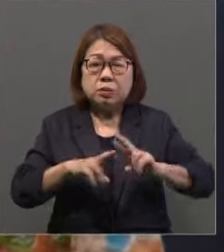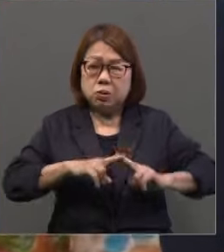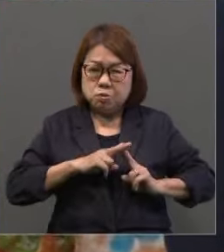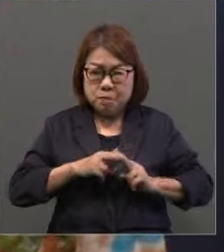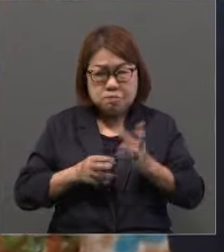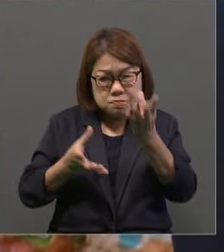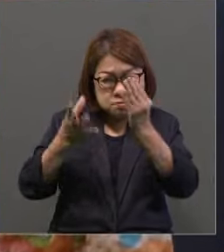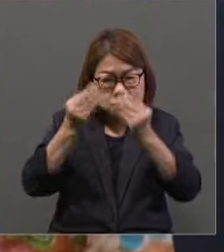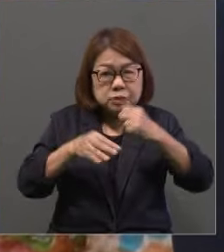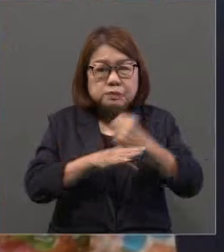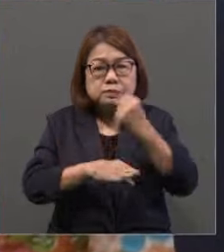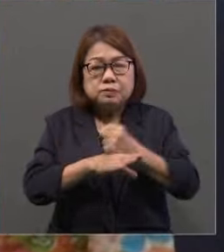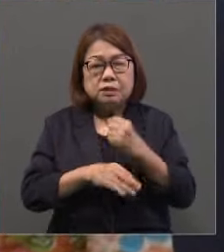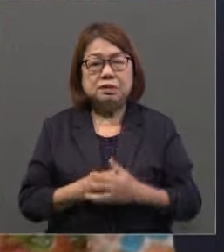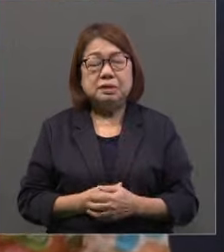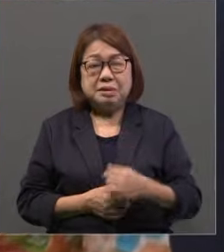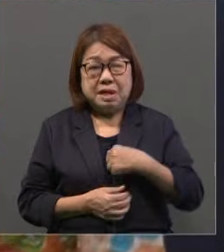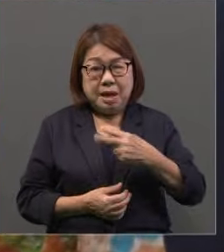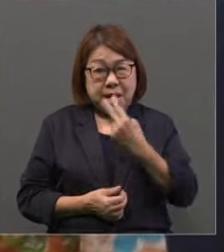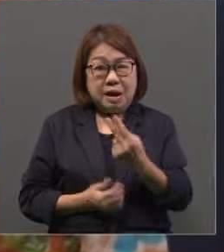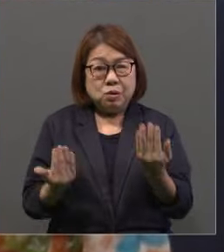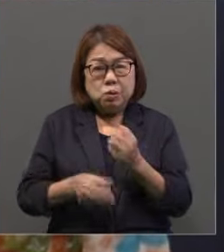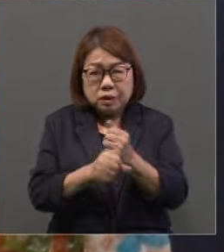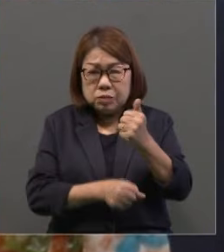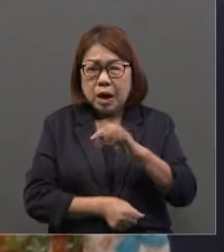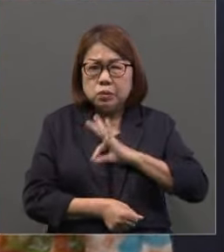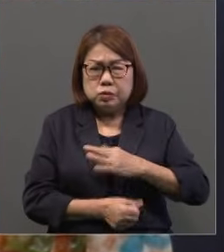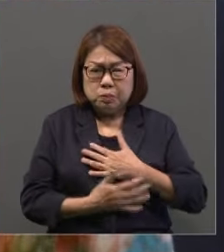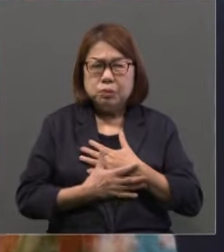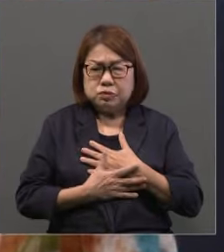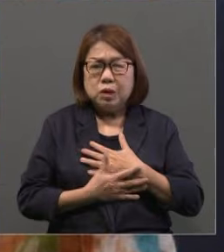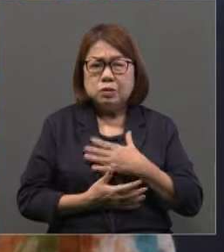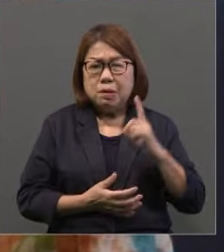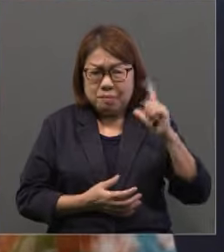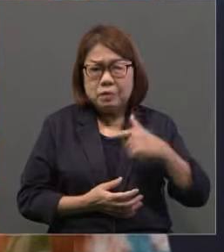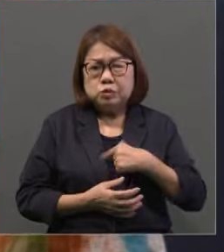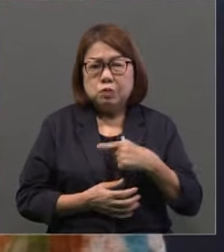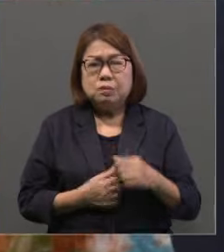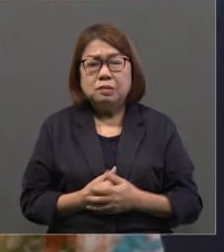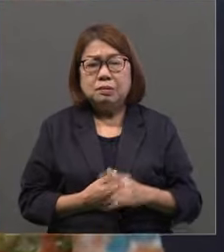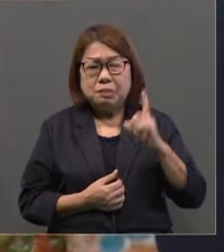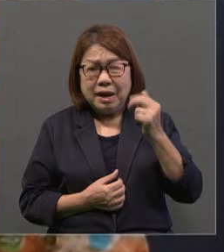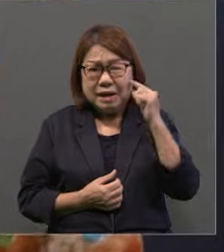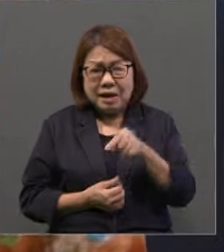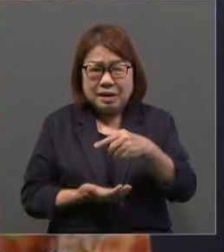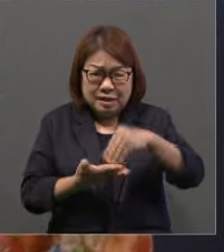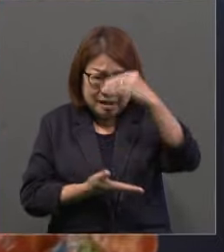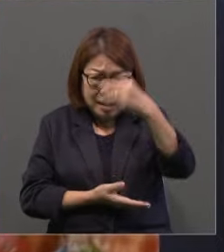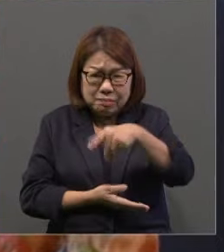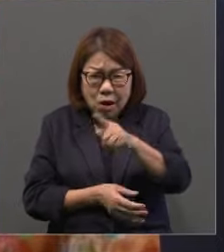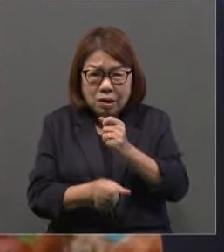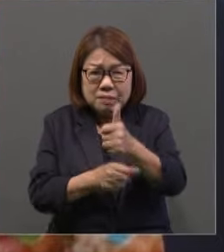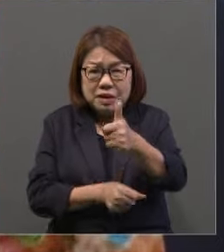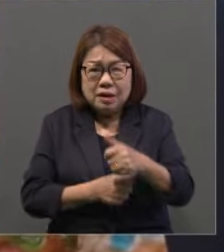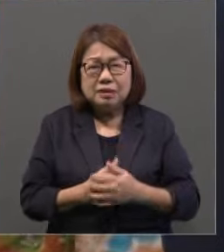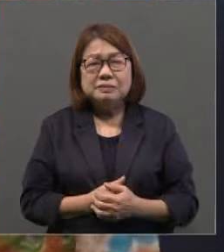องเพิ่มขึ้นโหยแม่ประทับใจมากๆเลยค่ะแม่ชอบมากยังคิดว่านี่เด็กประถมนะเนี่ยอย่างเงี้ยแล้ว